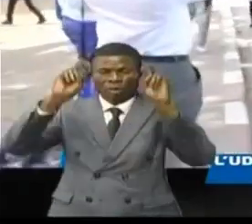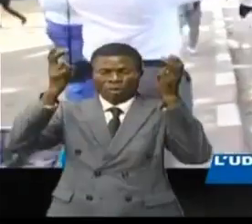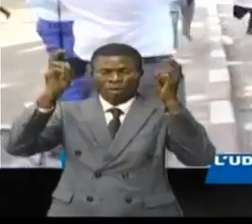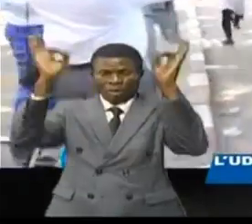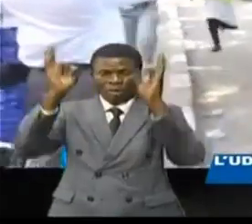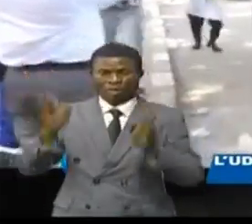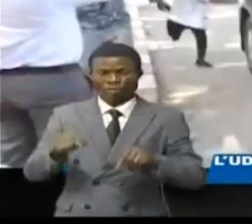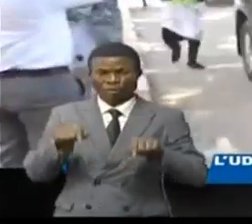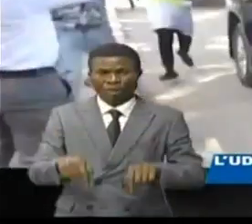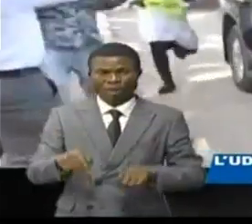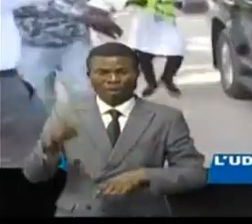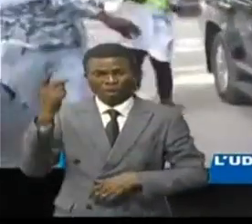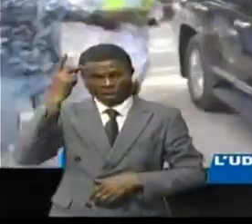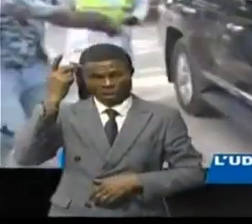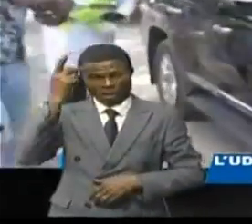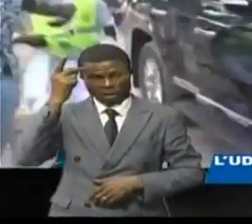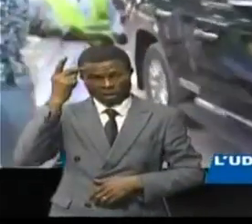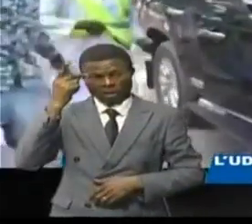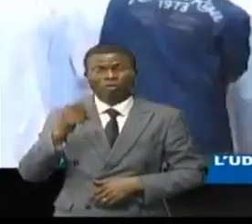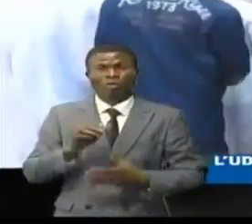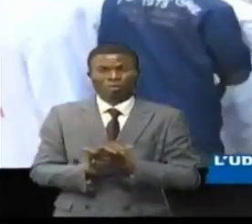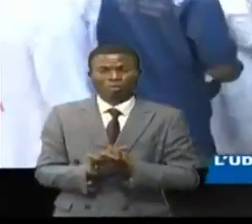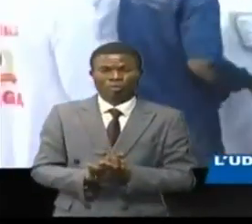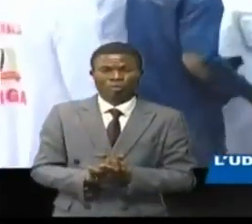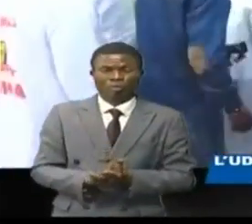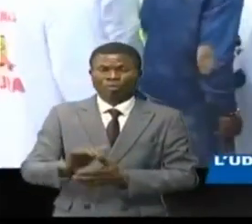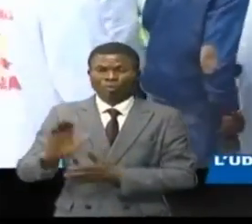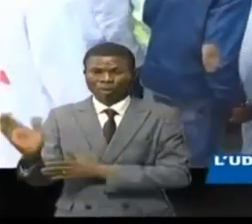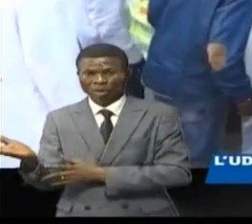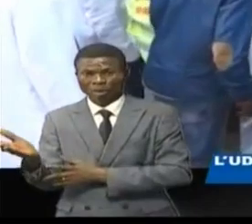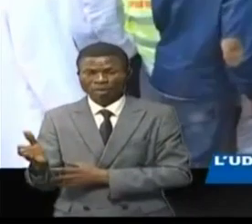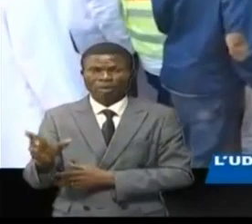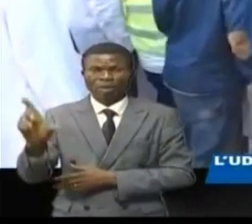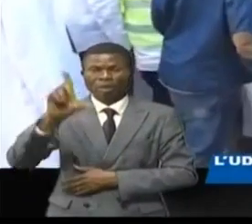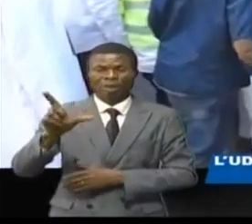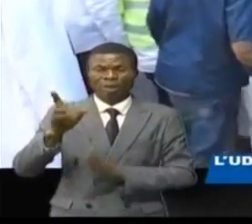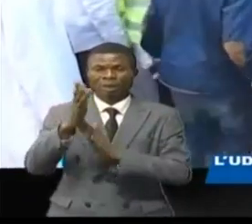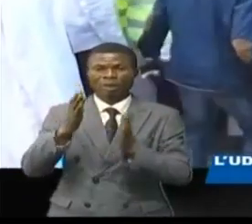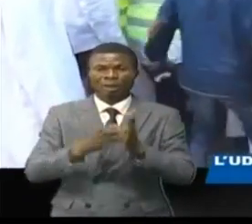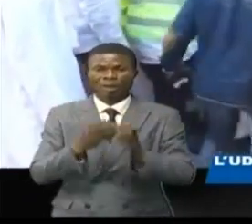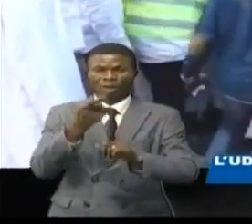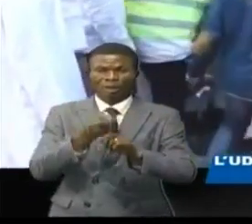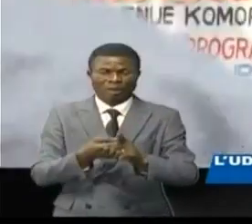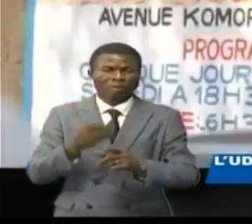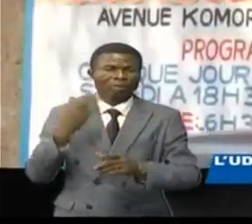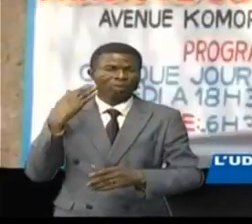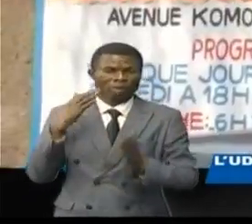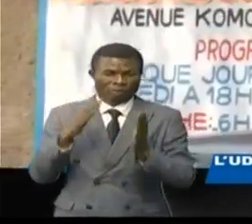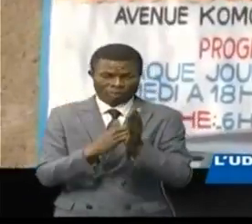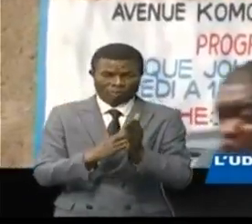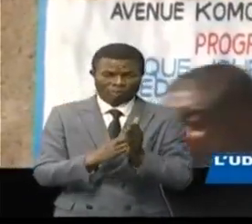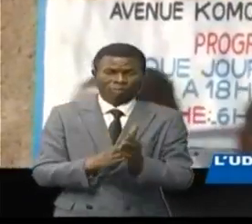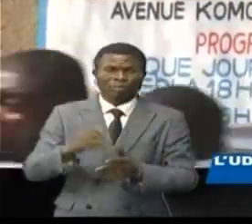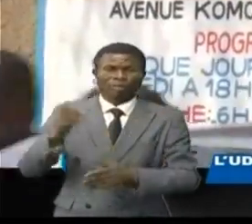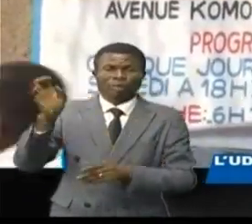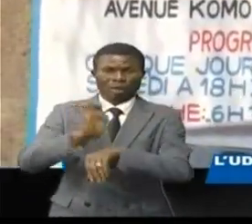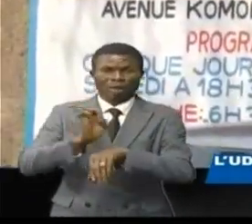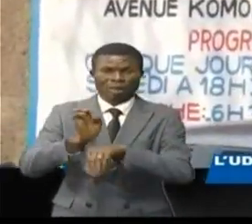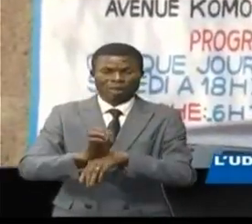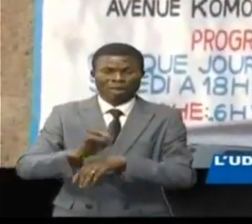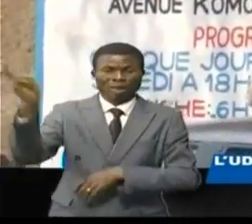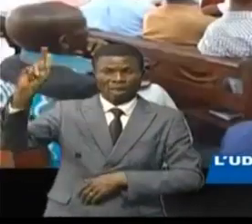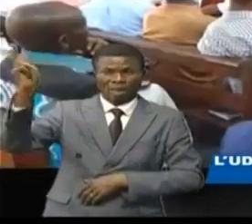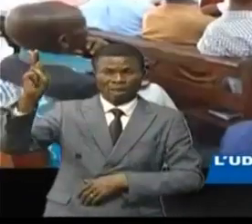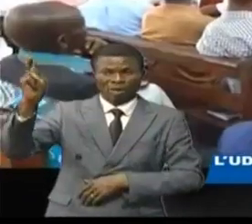la RDC. À Kinshasa déjà, le matin du lundi 19 septembre, l'église Saint-François de Kitambo était prise d'assaut par